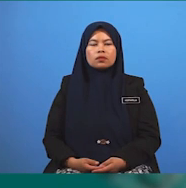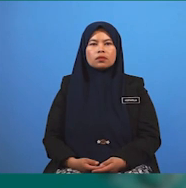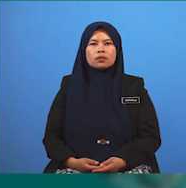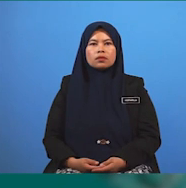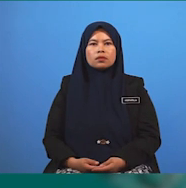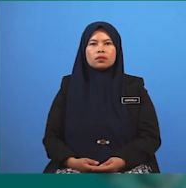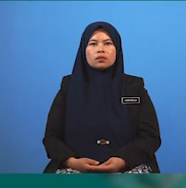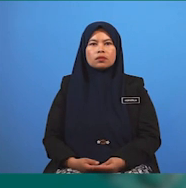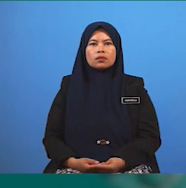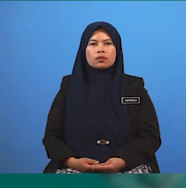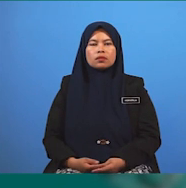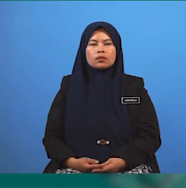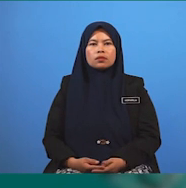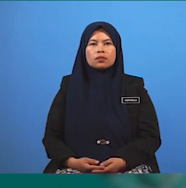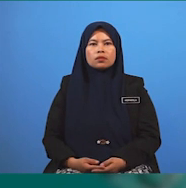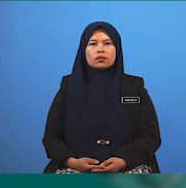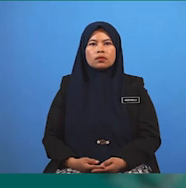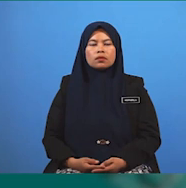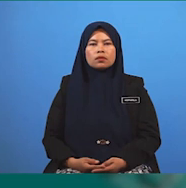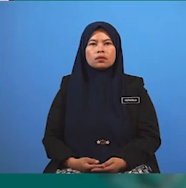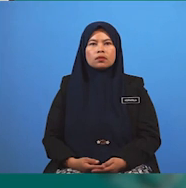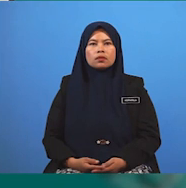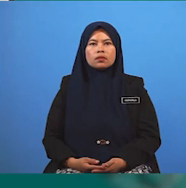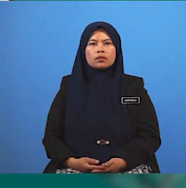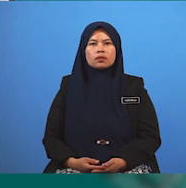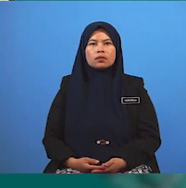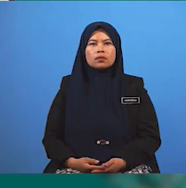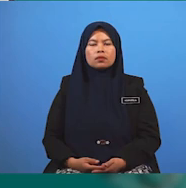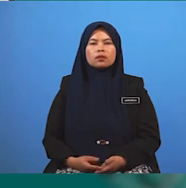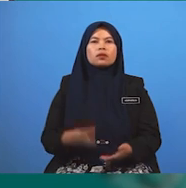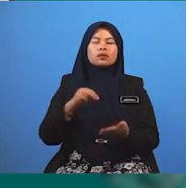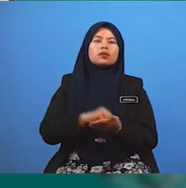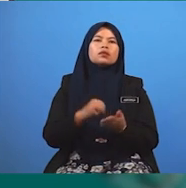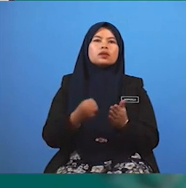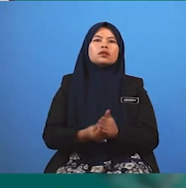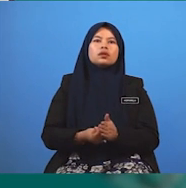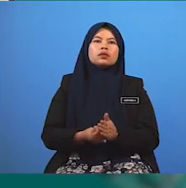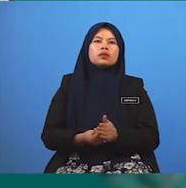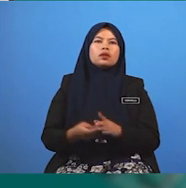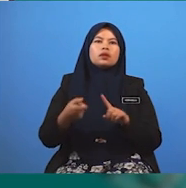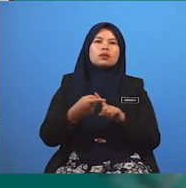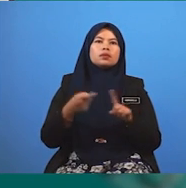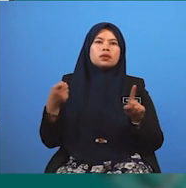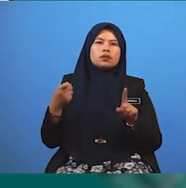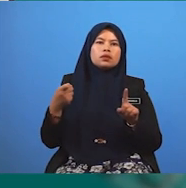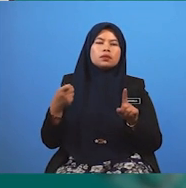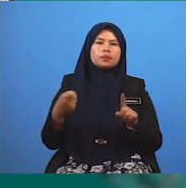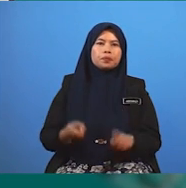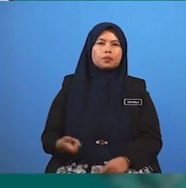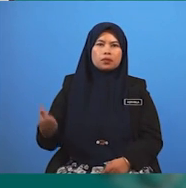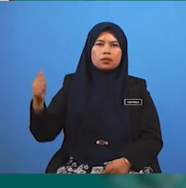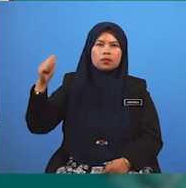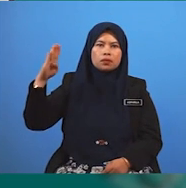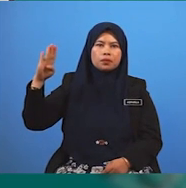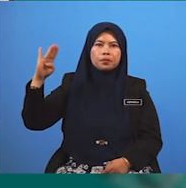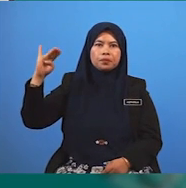ila mahsyarihim. Rawahu Muslim. Maksudnya daripada Abi Huzaifah,